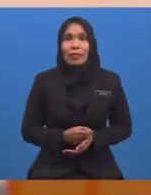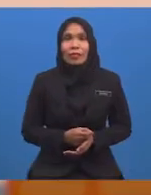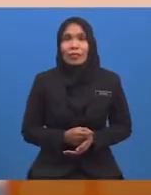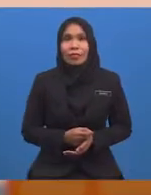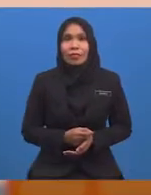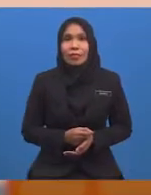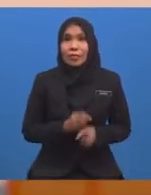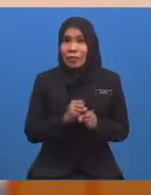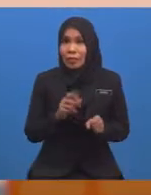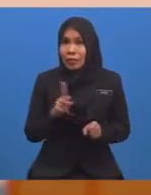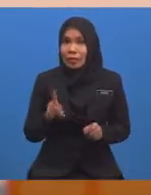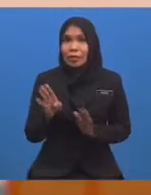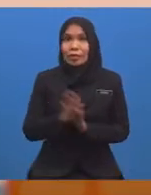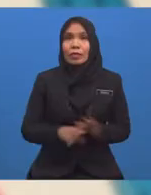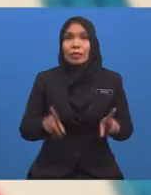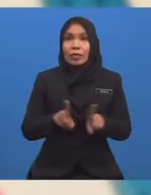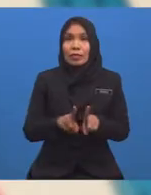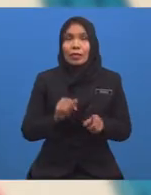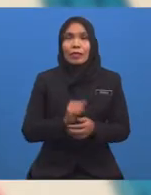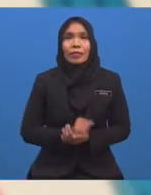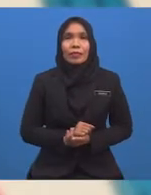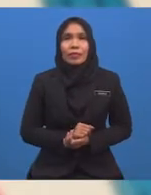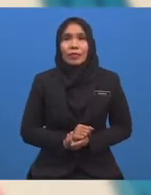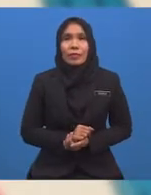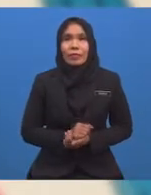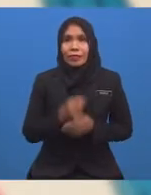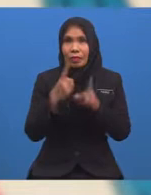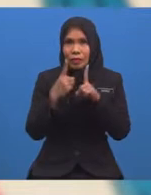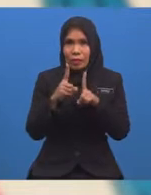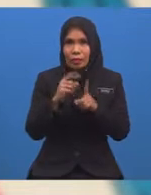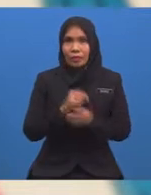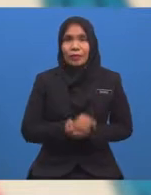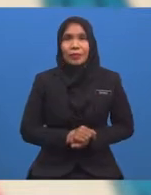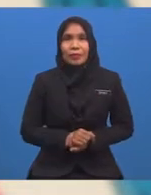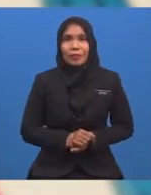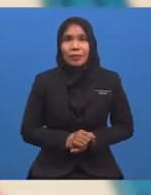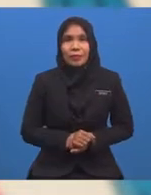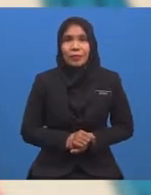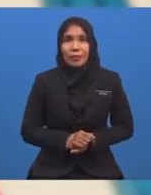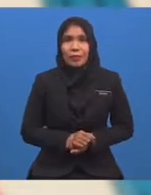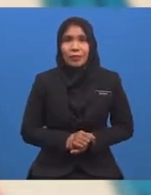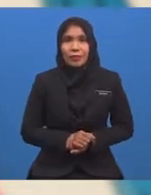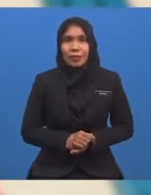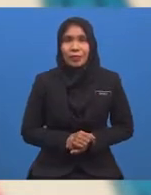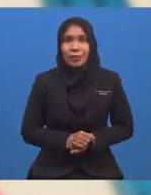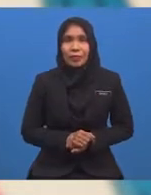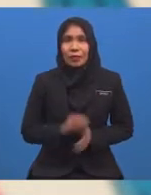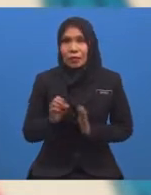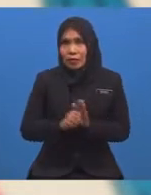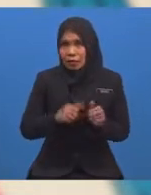bagus jawaban lima orang kanak-kanak adalah betul